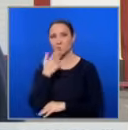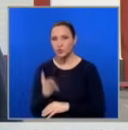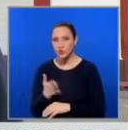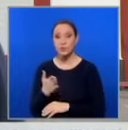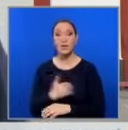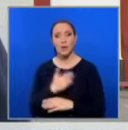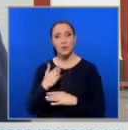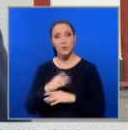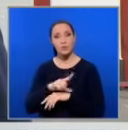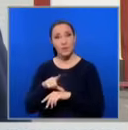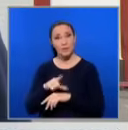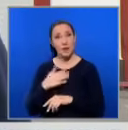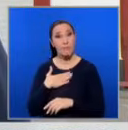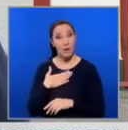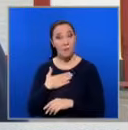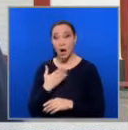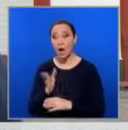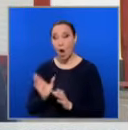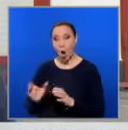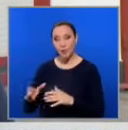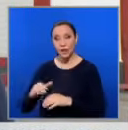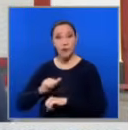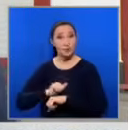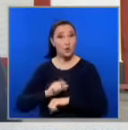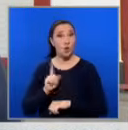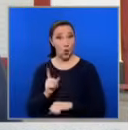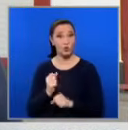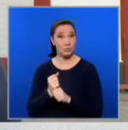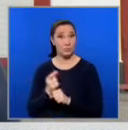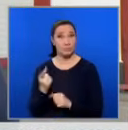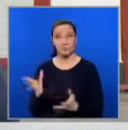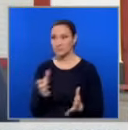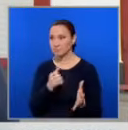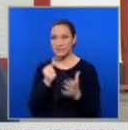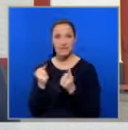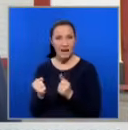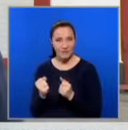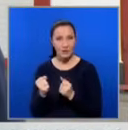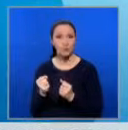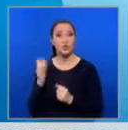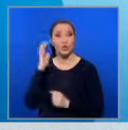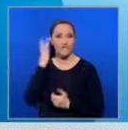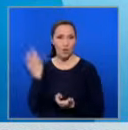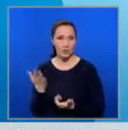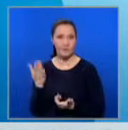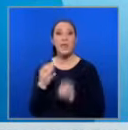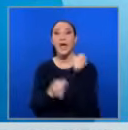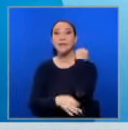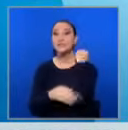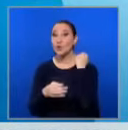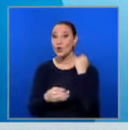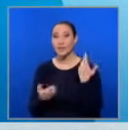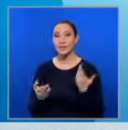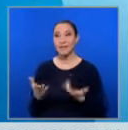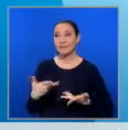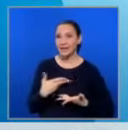но в последно време има отдел в общината, който се занимава с спасяването на животни. Историята е поучителна